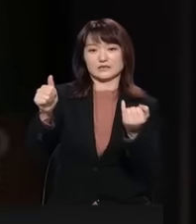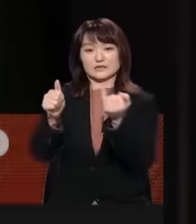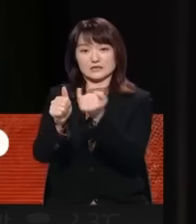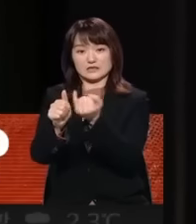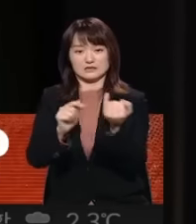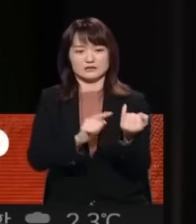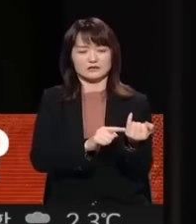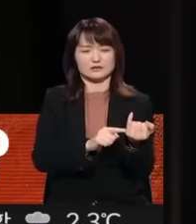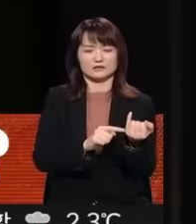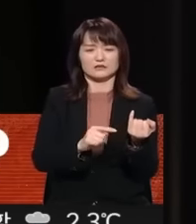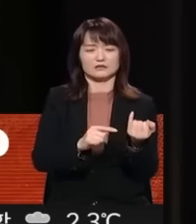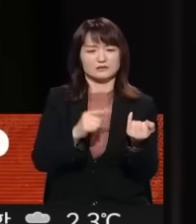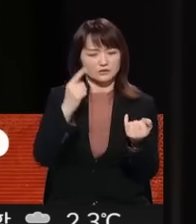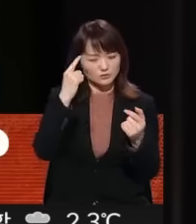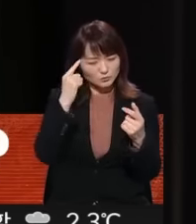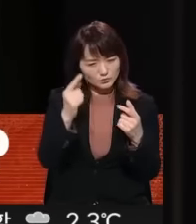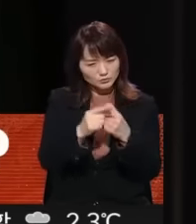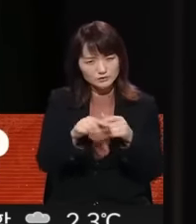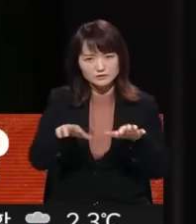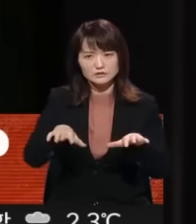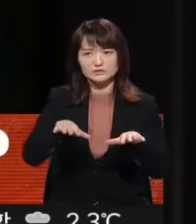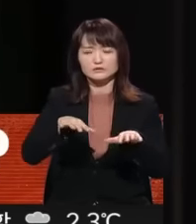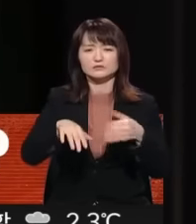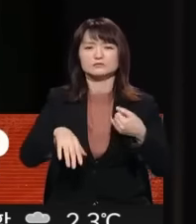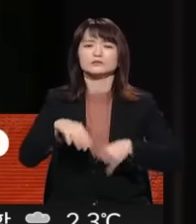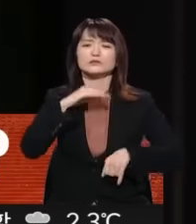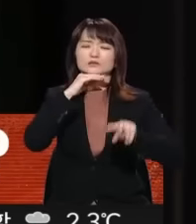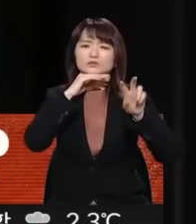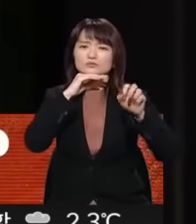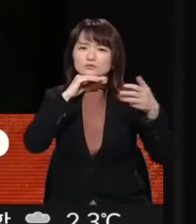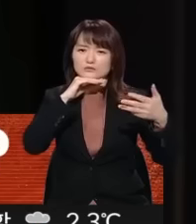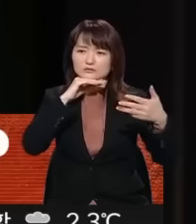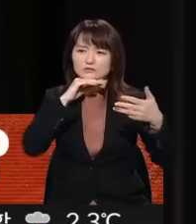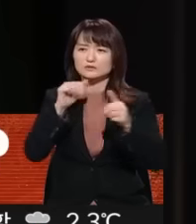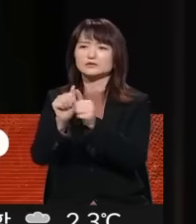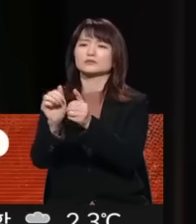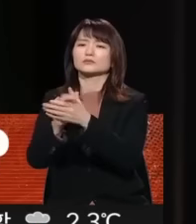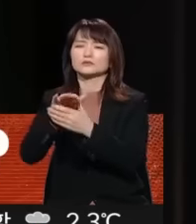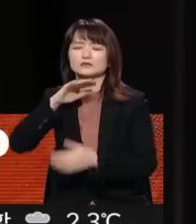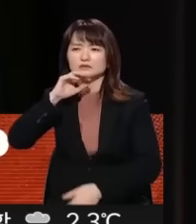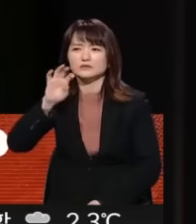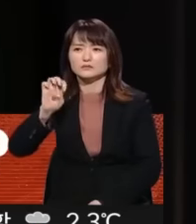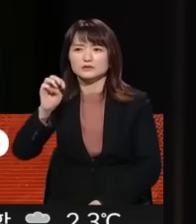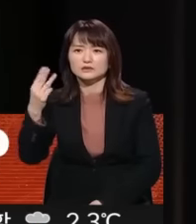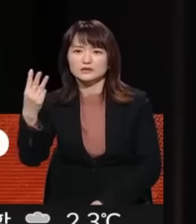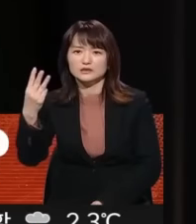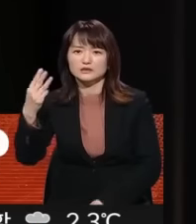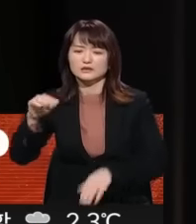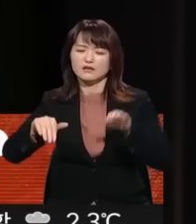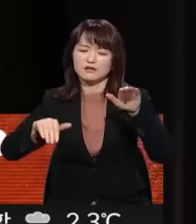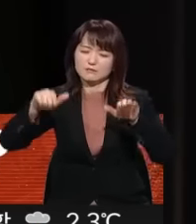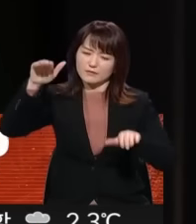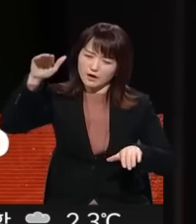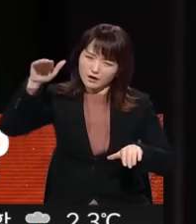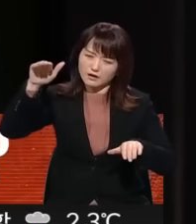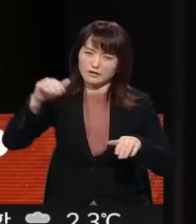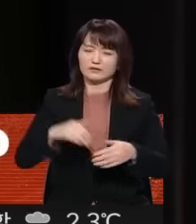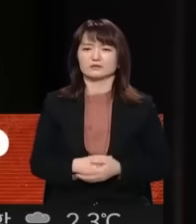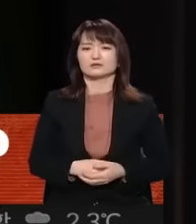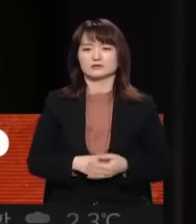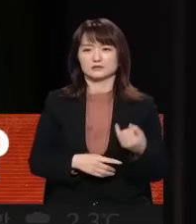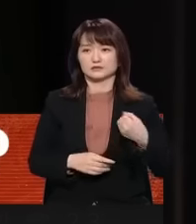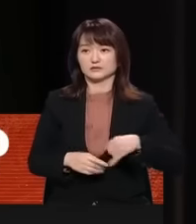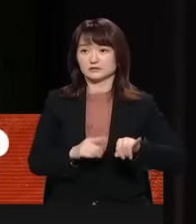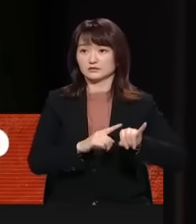고민이라는 어머니 사연입니다 지금 딸은 28살이고요이 남자친구가 43살 그러니까 띠동갑입니다이 딸이 이렇게 나이 많은